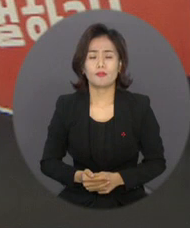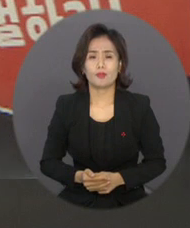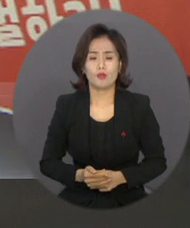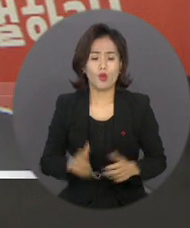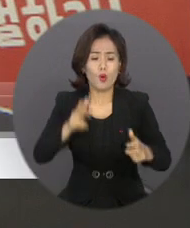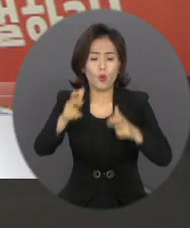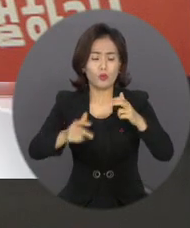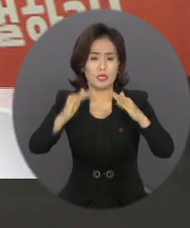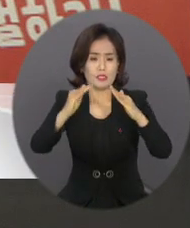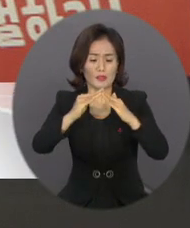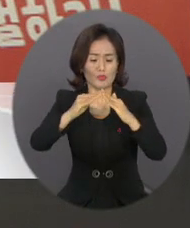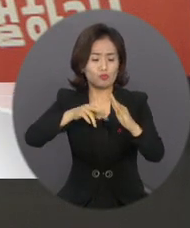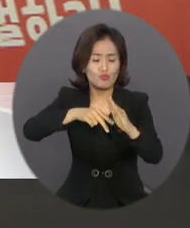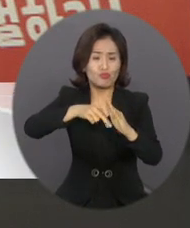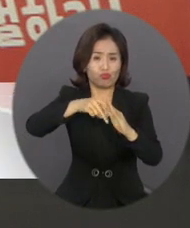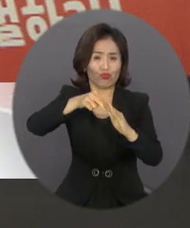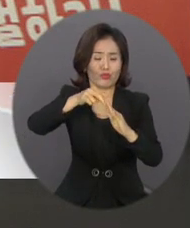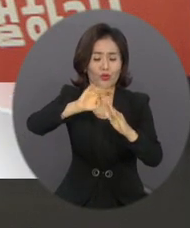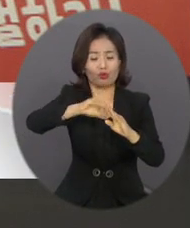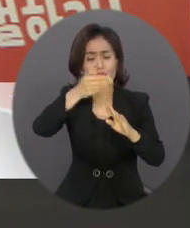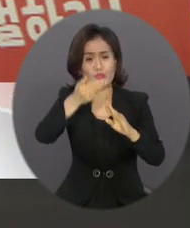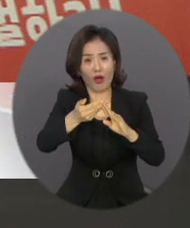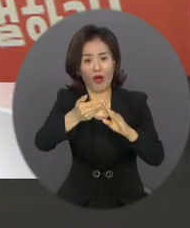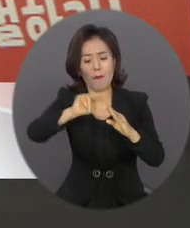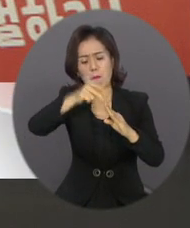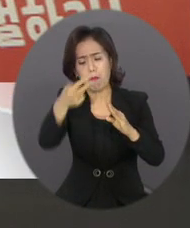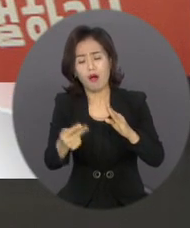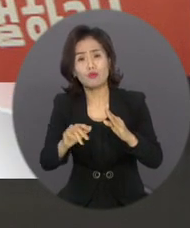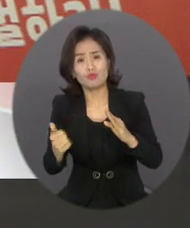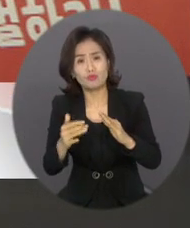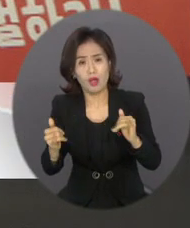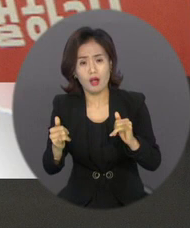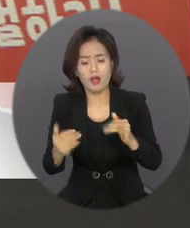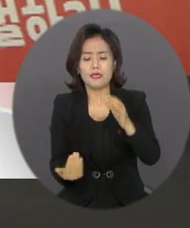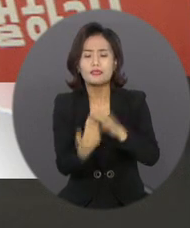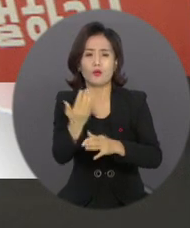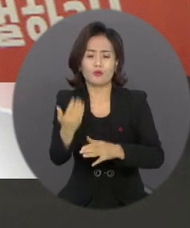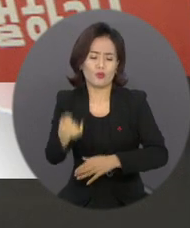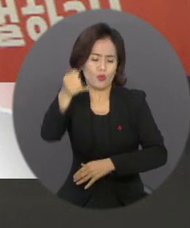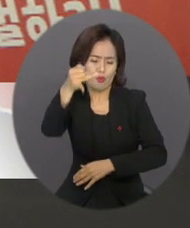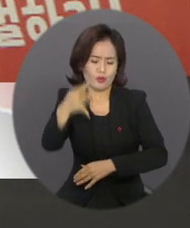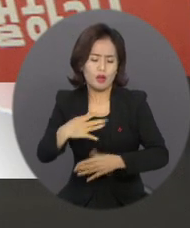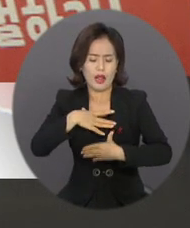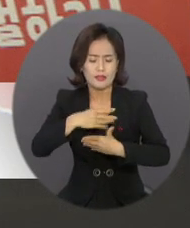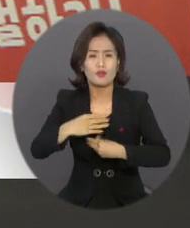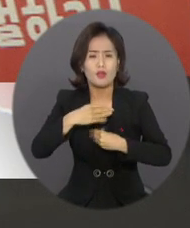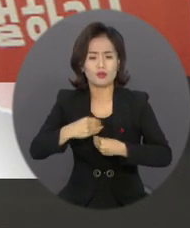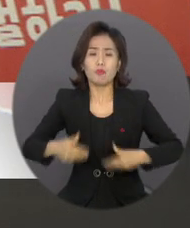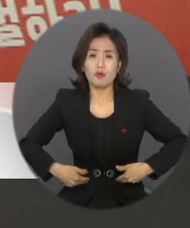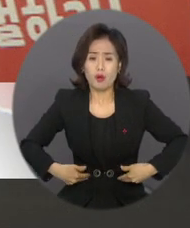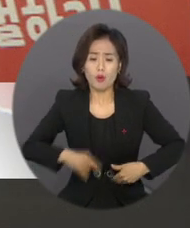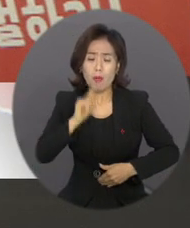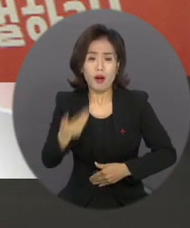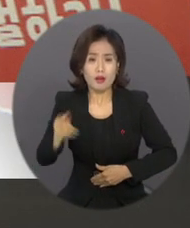공장 지붕을 수리하러 올라갔다가 추락해 숨진 하청 노동자가 사고 전 여러 차례 안전 조치를 요청했지만